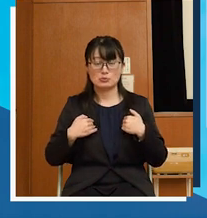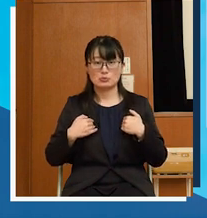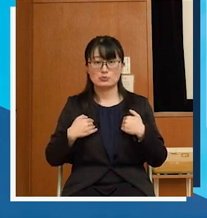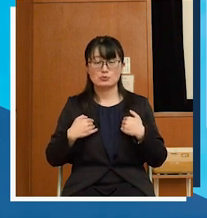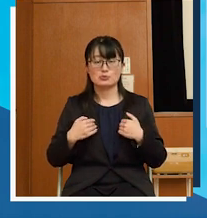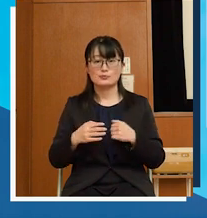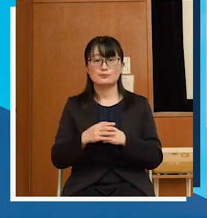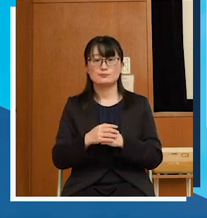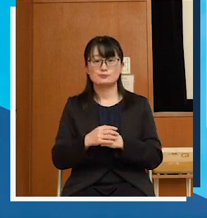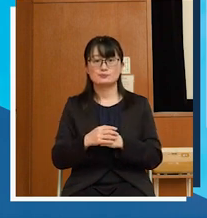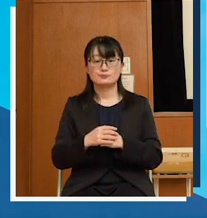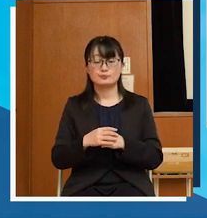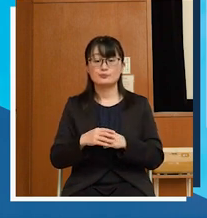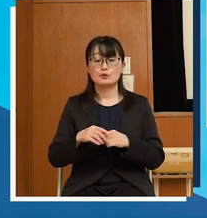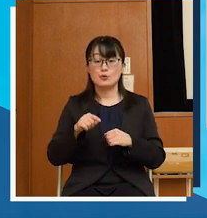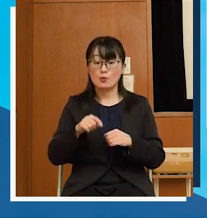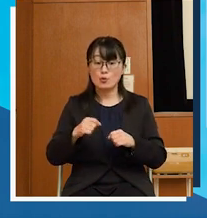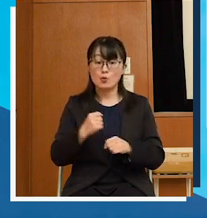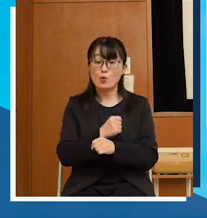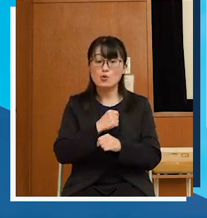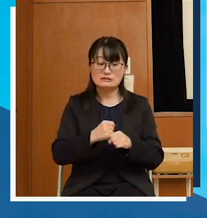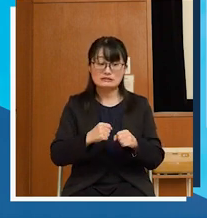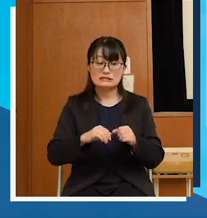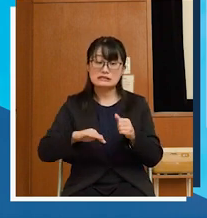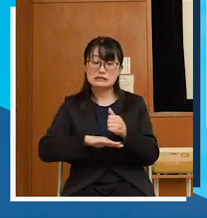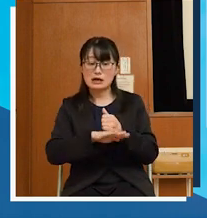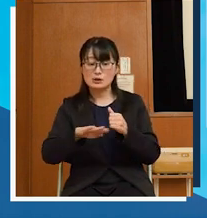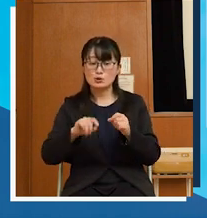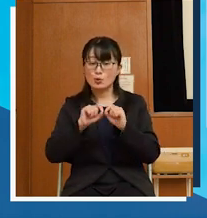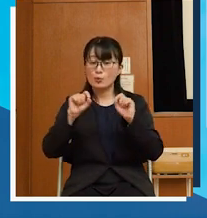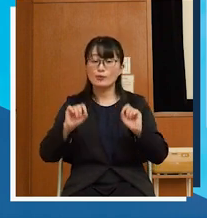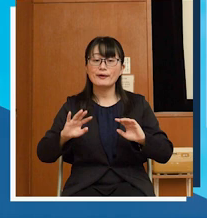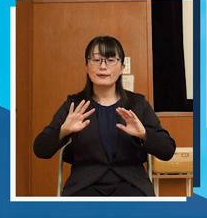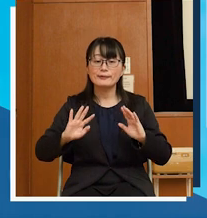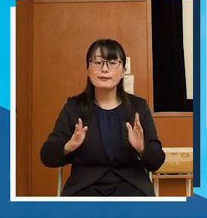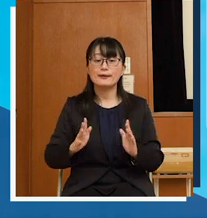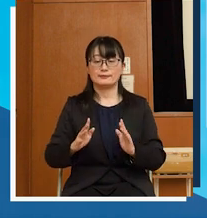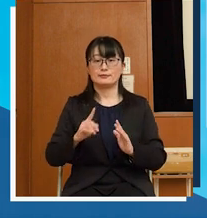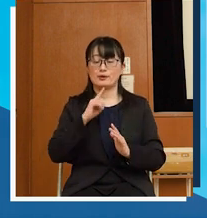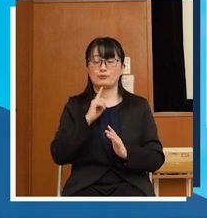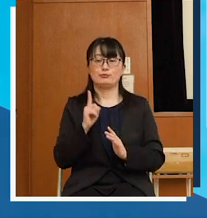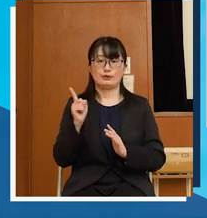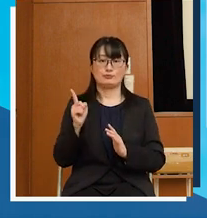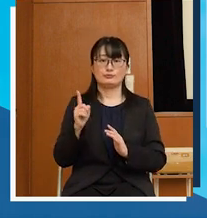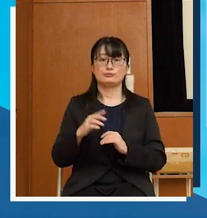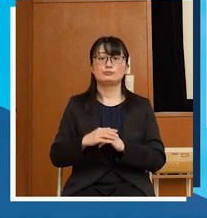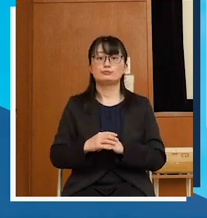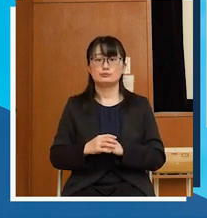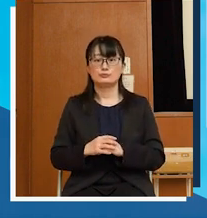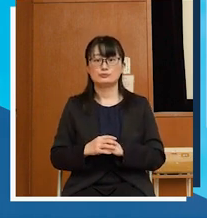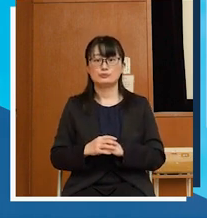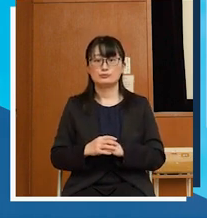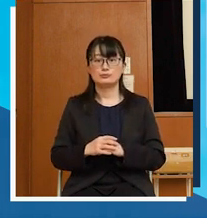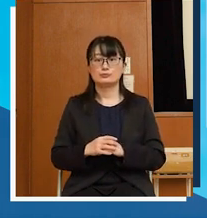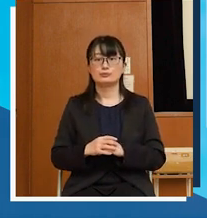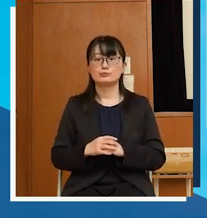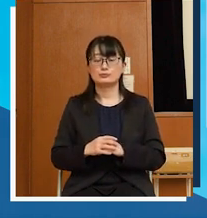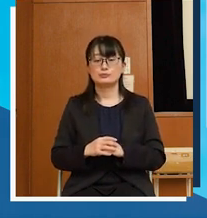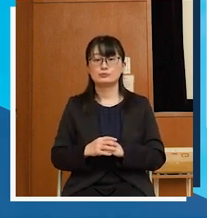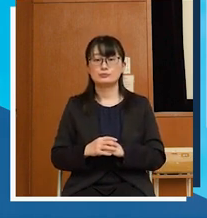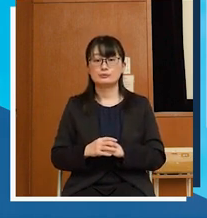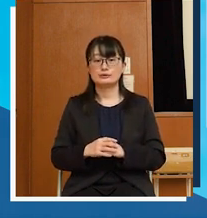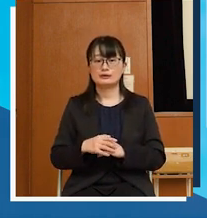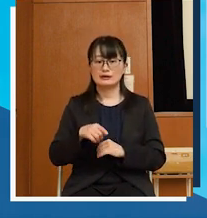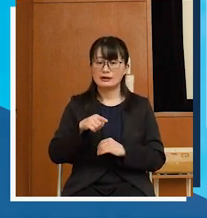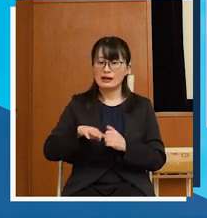環境の影響にはそんなに大きな問題は生じないと我々が不承認の理由の1つにした甚大